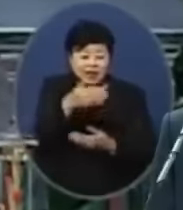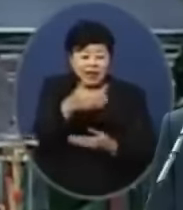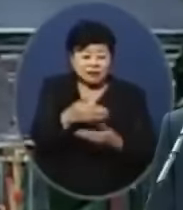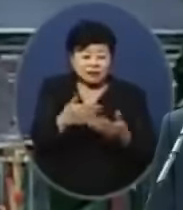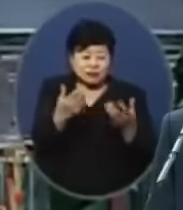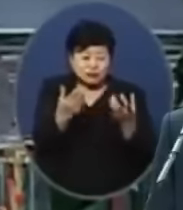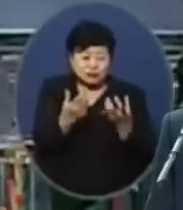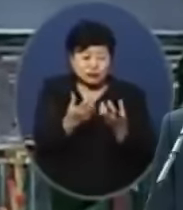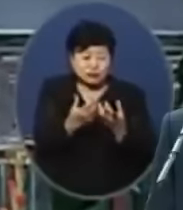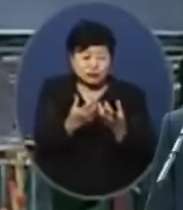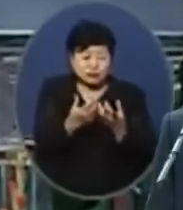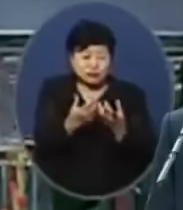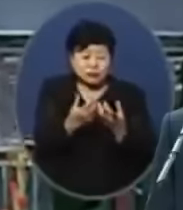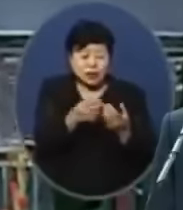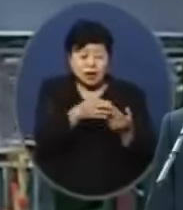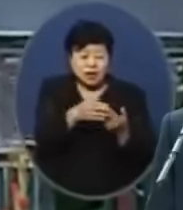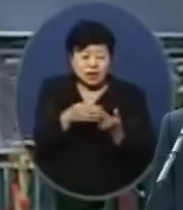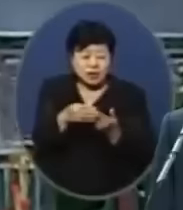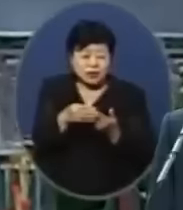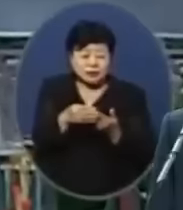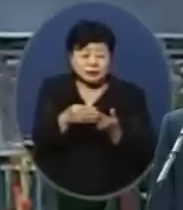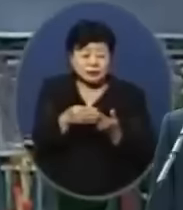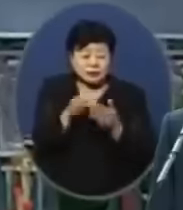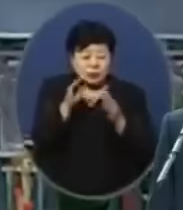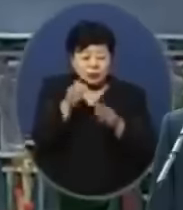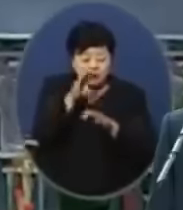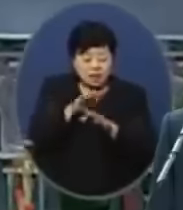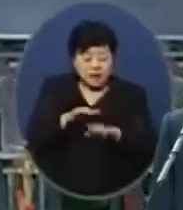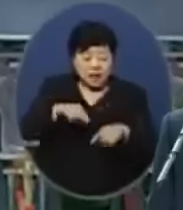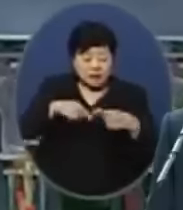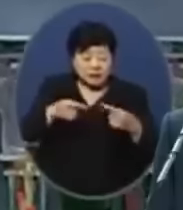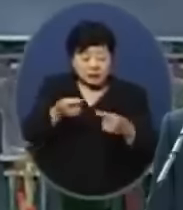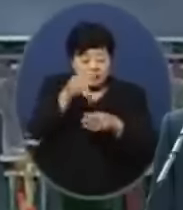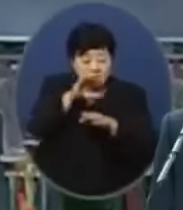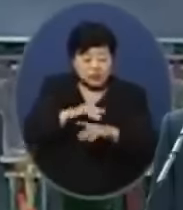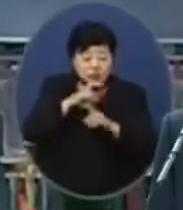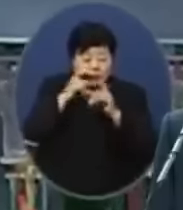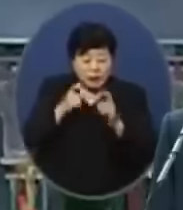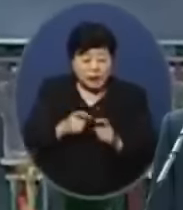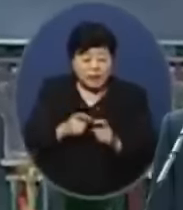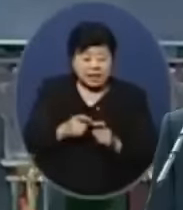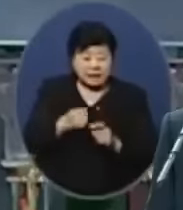내주하시고 충만케 하시고 인도하심이 오늘 성회에 출석한 성도